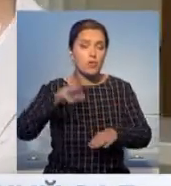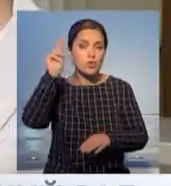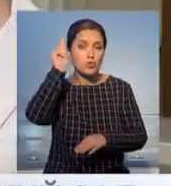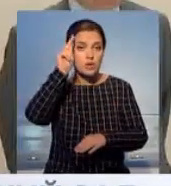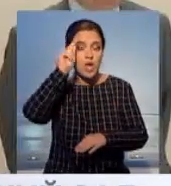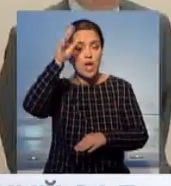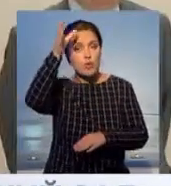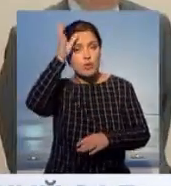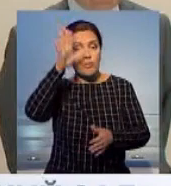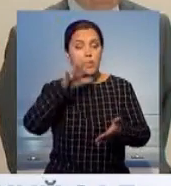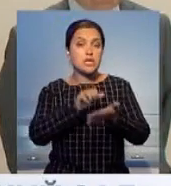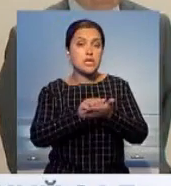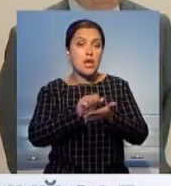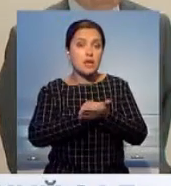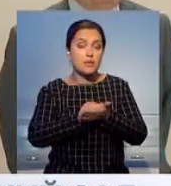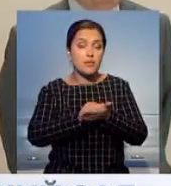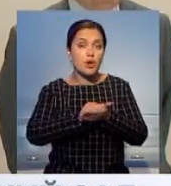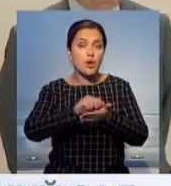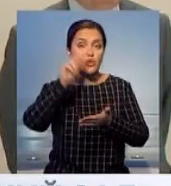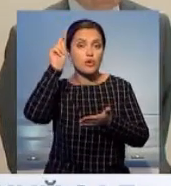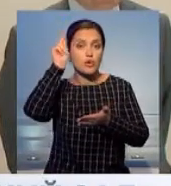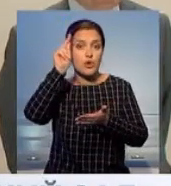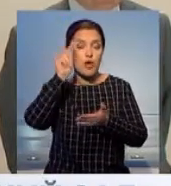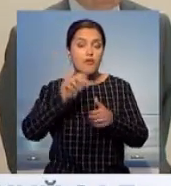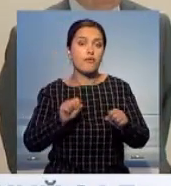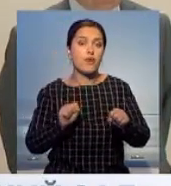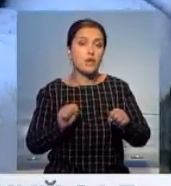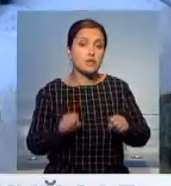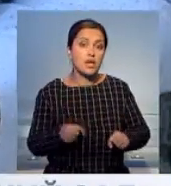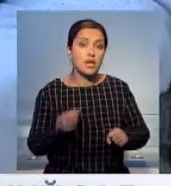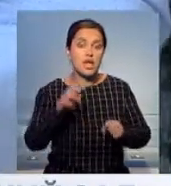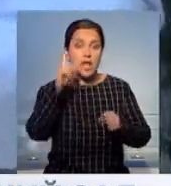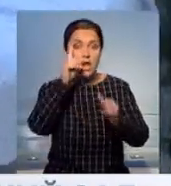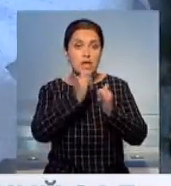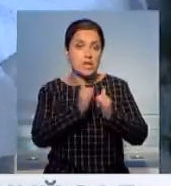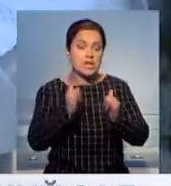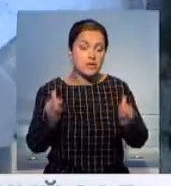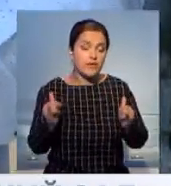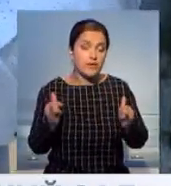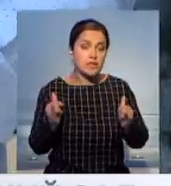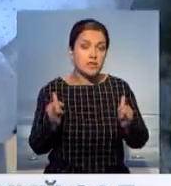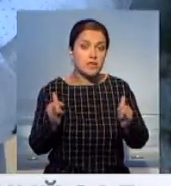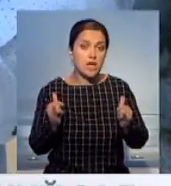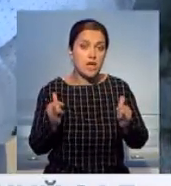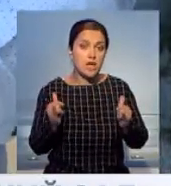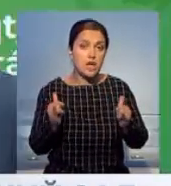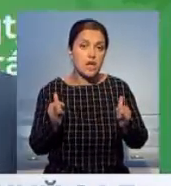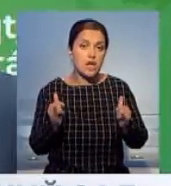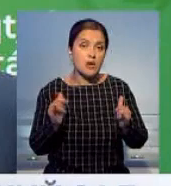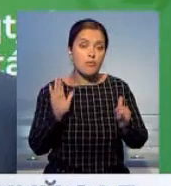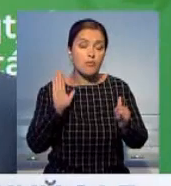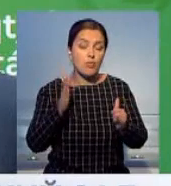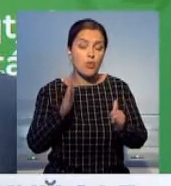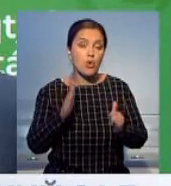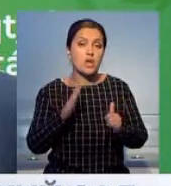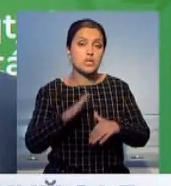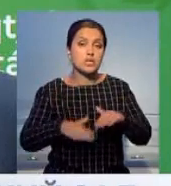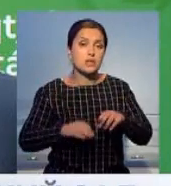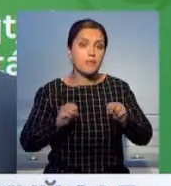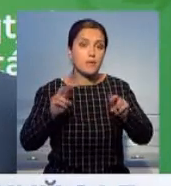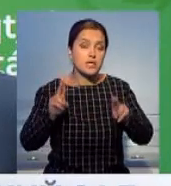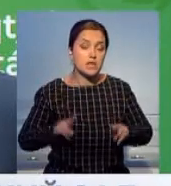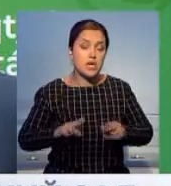наши ученые будут заниматься наукой. Возможность для развития человеческого капитала наших именно экологов, специалистов лесного